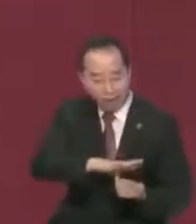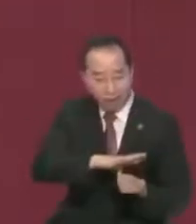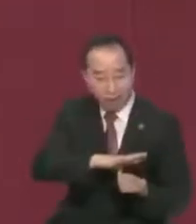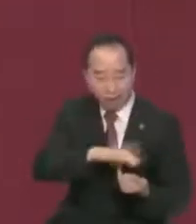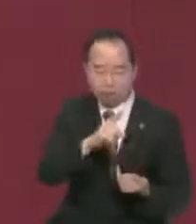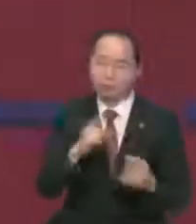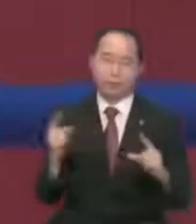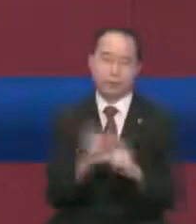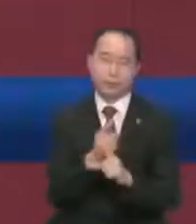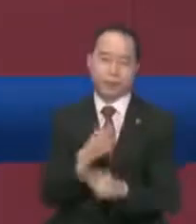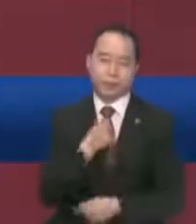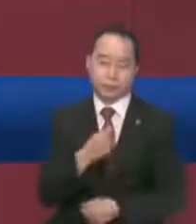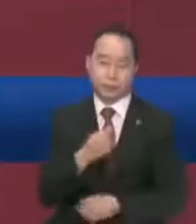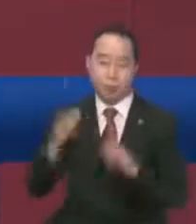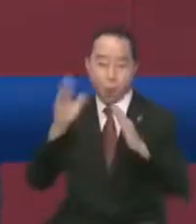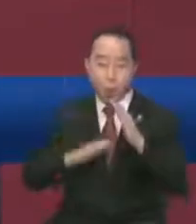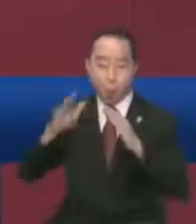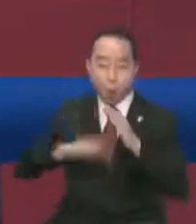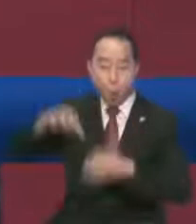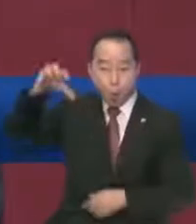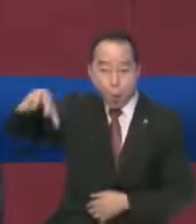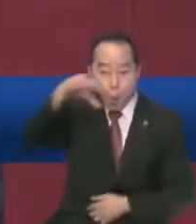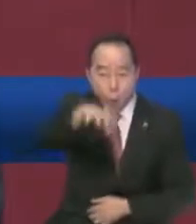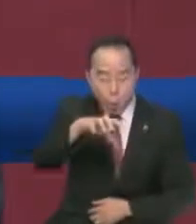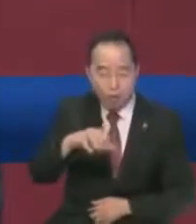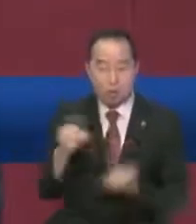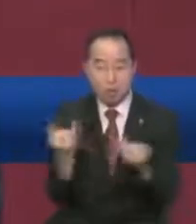공공기관의 여성 고위직 비율을 의무화하겠습니다.